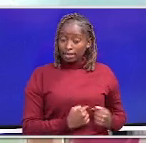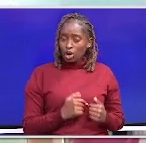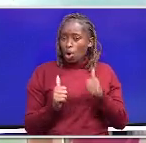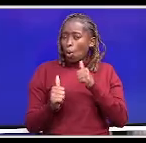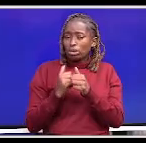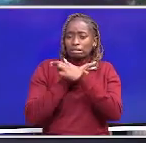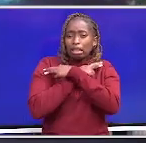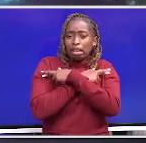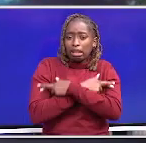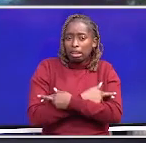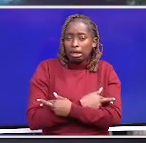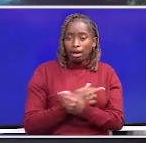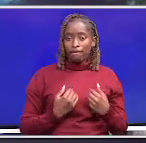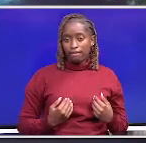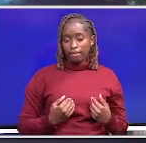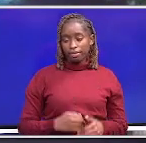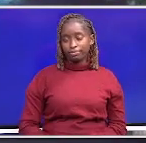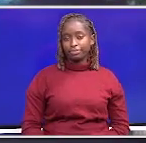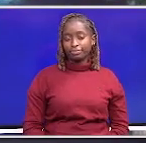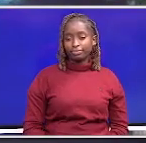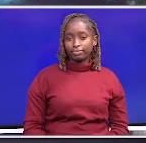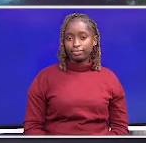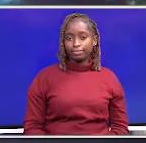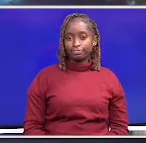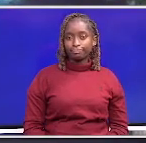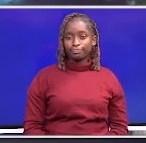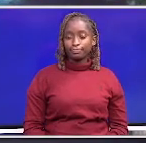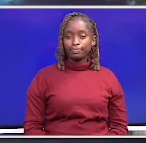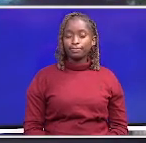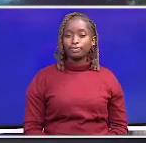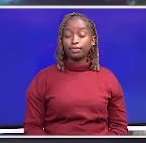uliotulia. Mtazamaji, hatua ya hivi karibuni ya Rais William Ruto